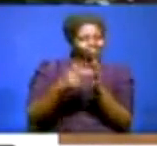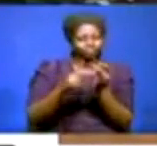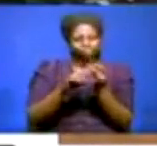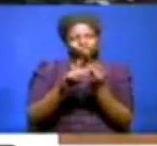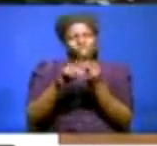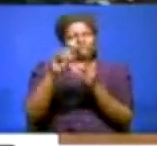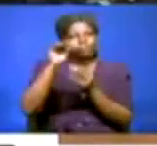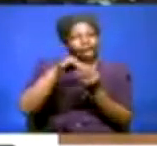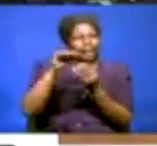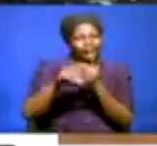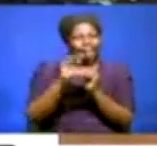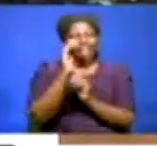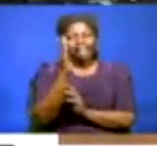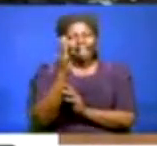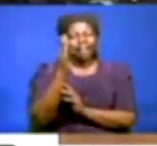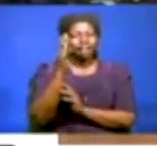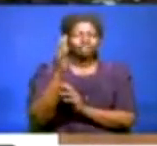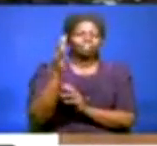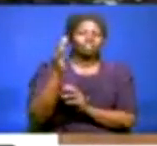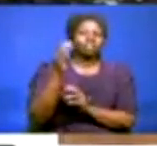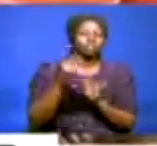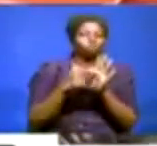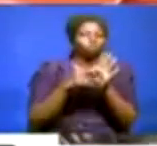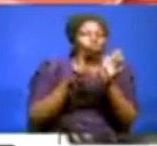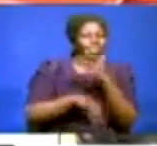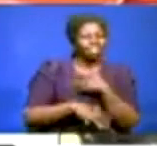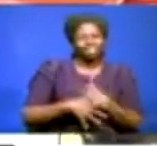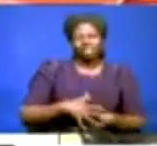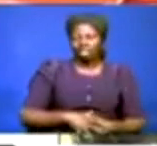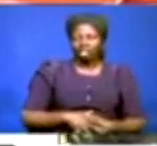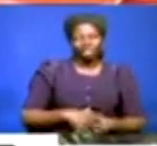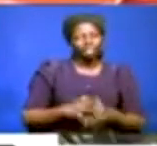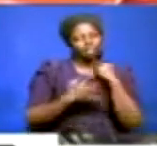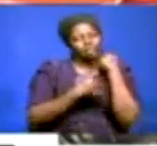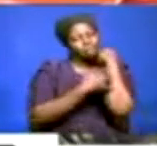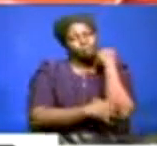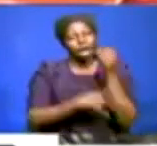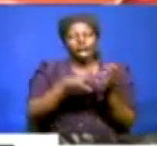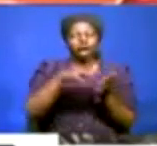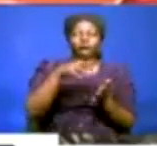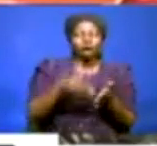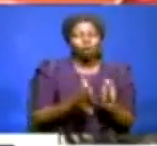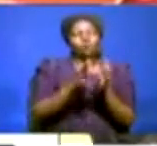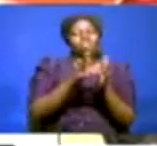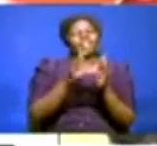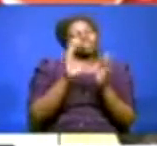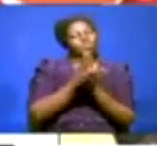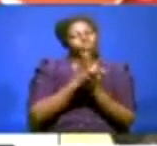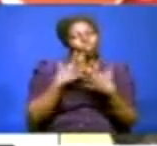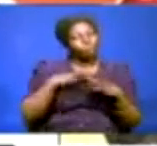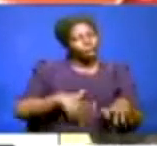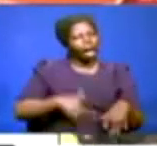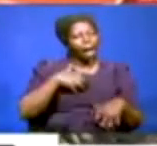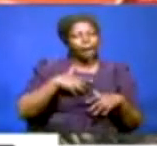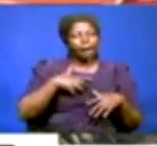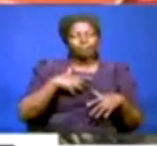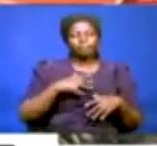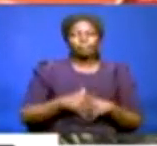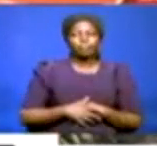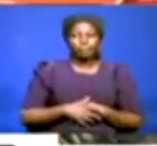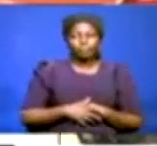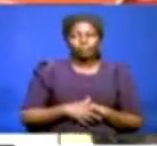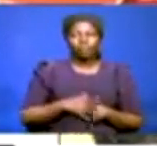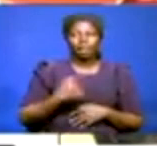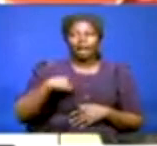used to register displeasure at the state of the road. Tumeamua hii kuchukua hii hatua juu sasa hawa wakubwa tunaambia hii